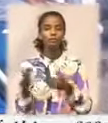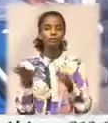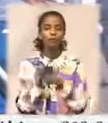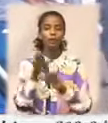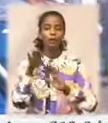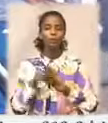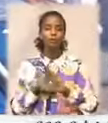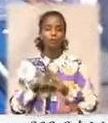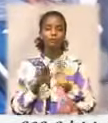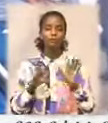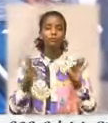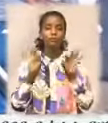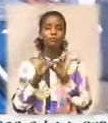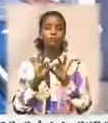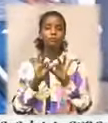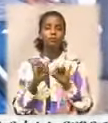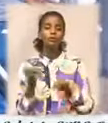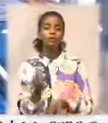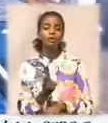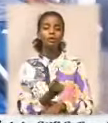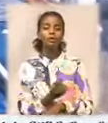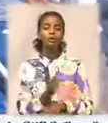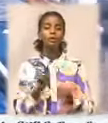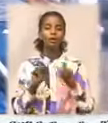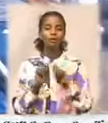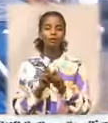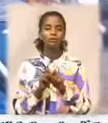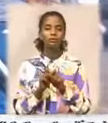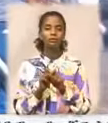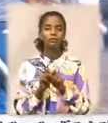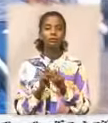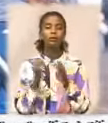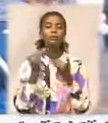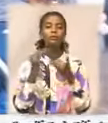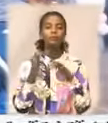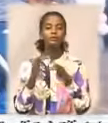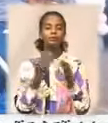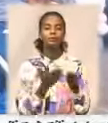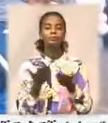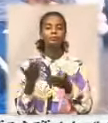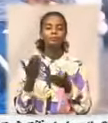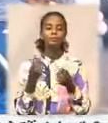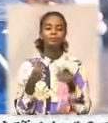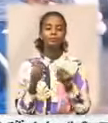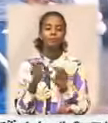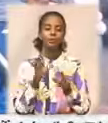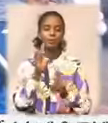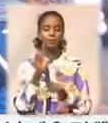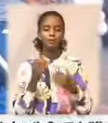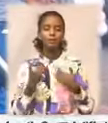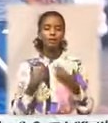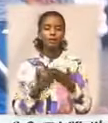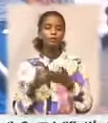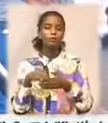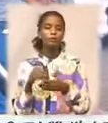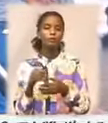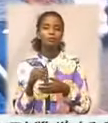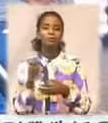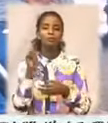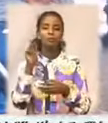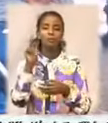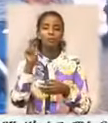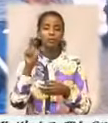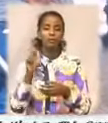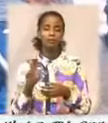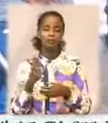ጎደል የሚያስፈልገውን የዘር አይነት በመጠን ለማቅረብ ጥረት እየተደረገ ነው ያለው። ከዛ ውጪ የማዳበሪያ አቅርቦት ነው።